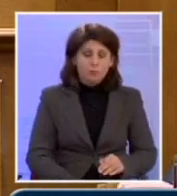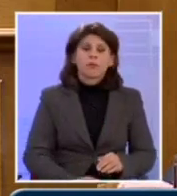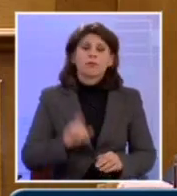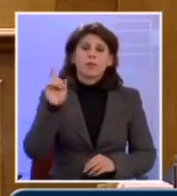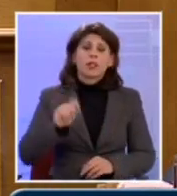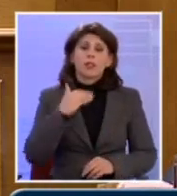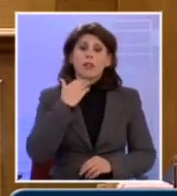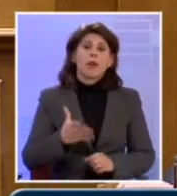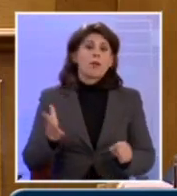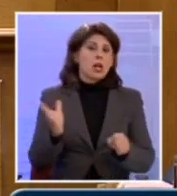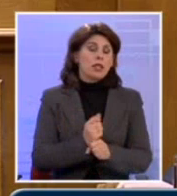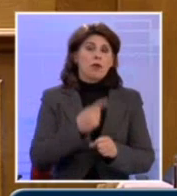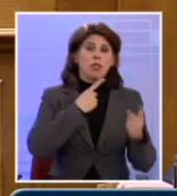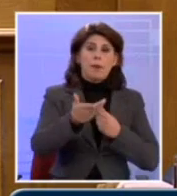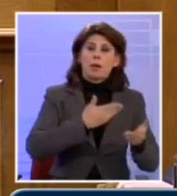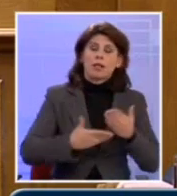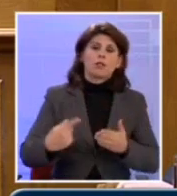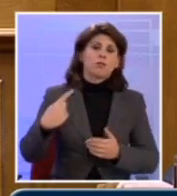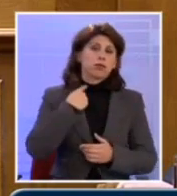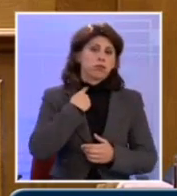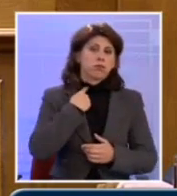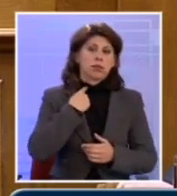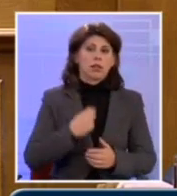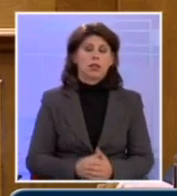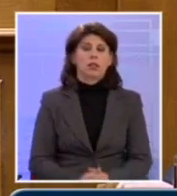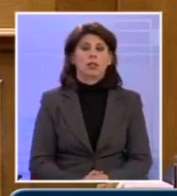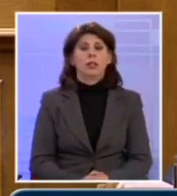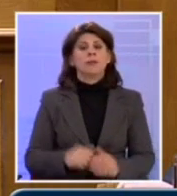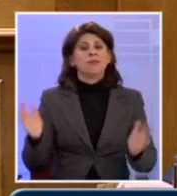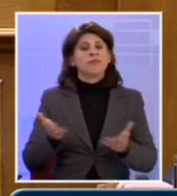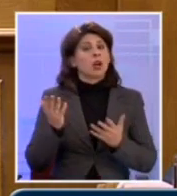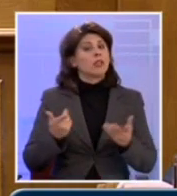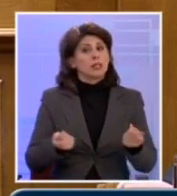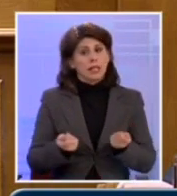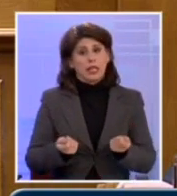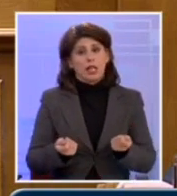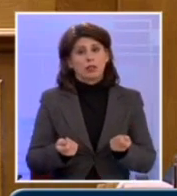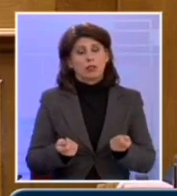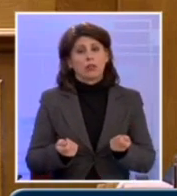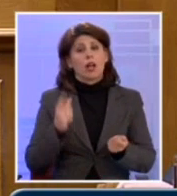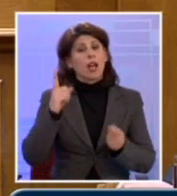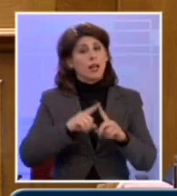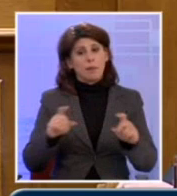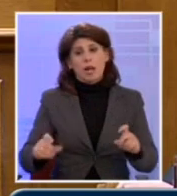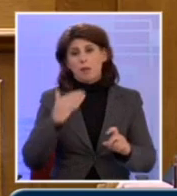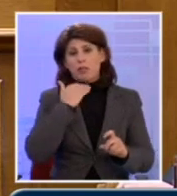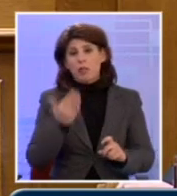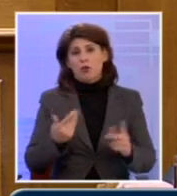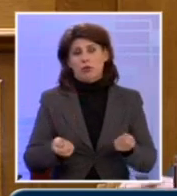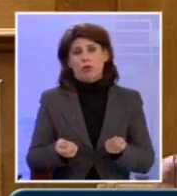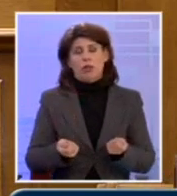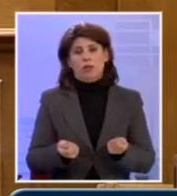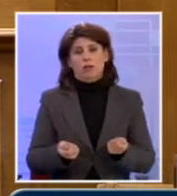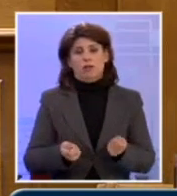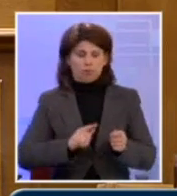διαπραγμάτευση. Θα αποτύχουν. Διότι ό,τι και να κάνουν, ένα πράγμα δεν μπορούν.